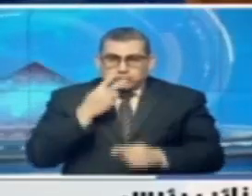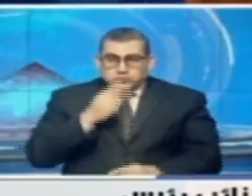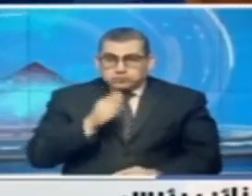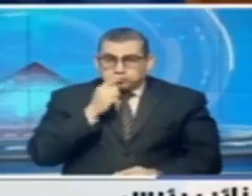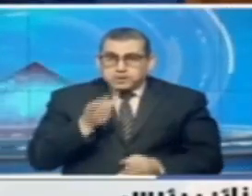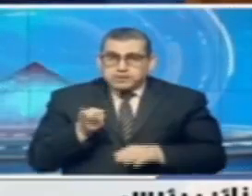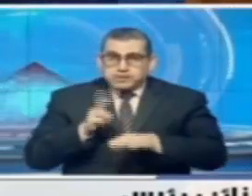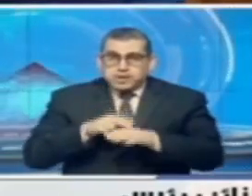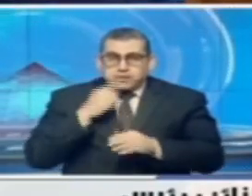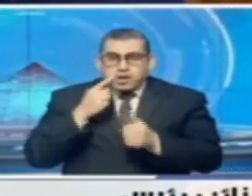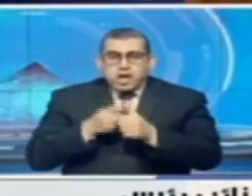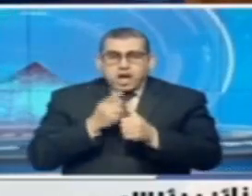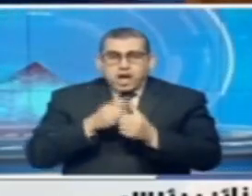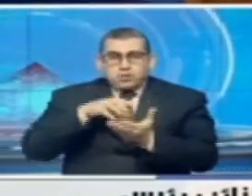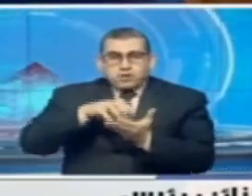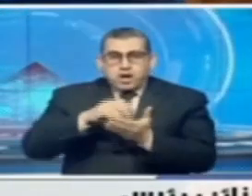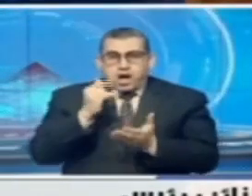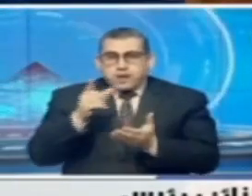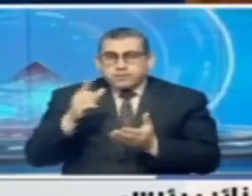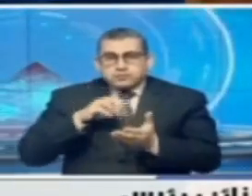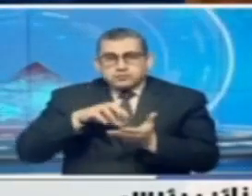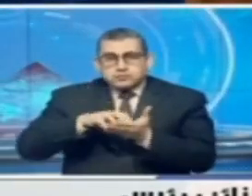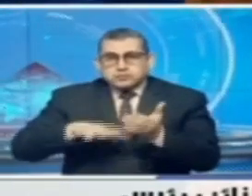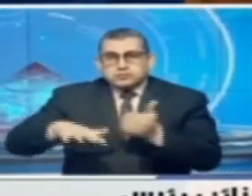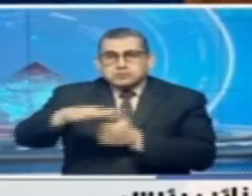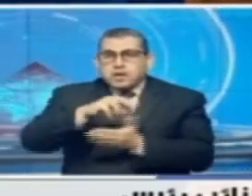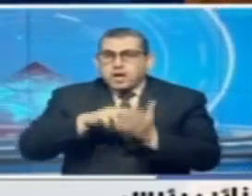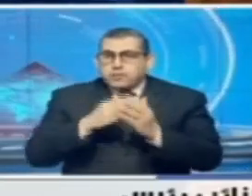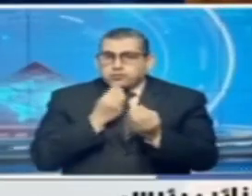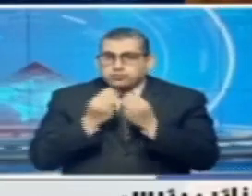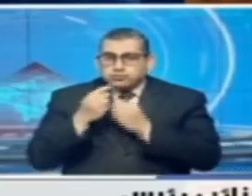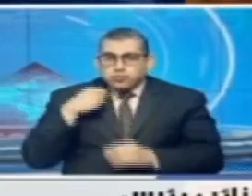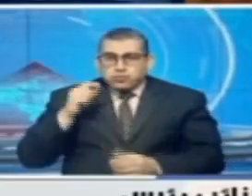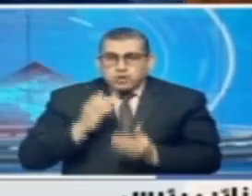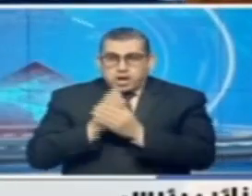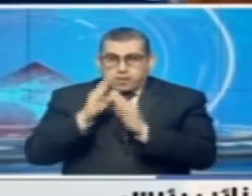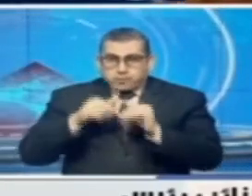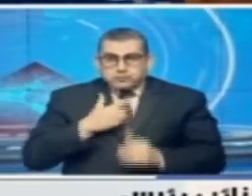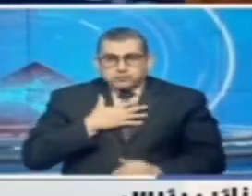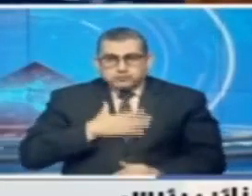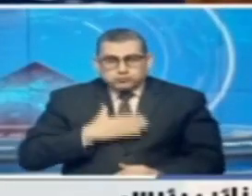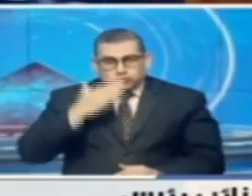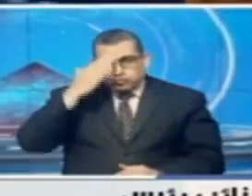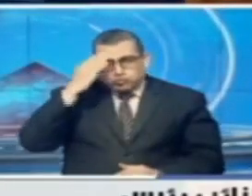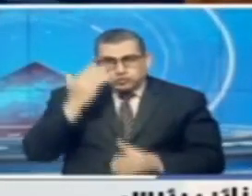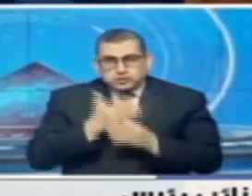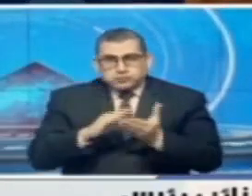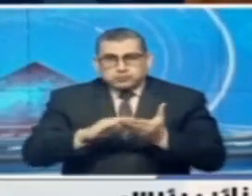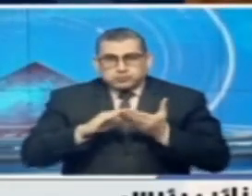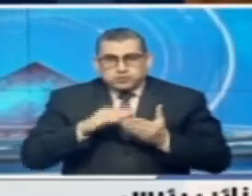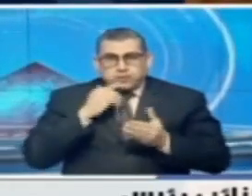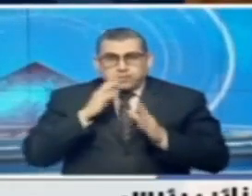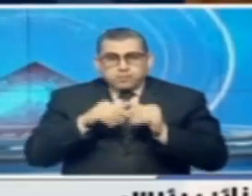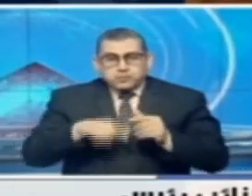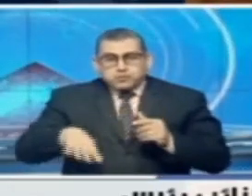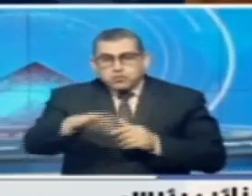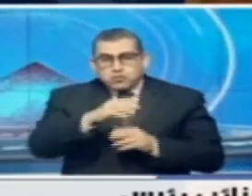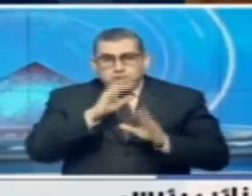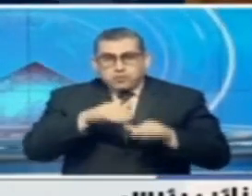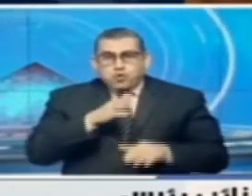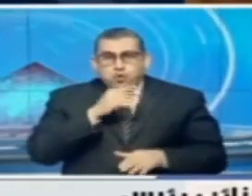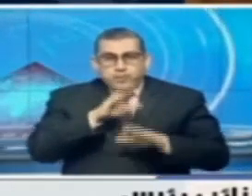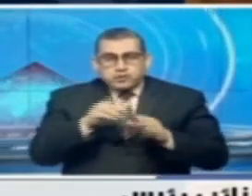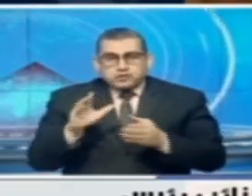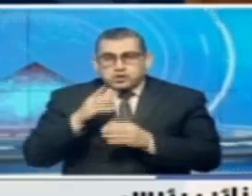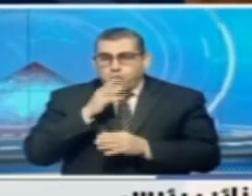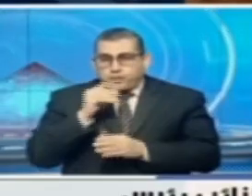إضافة إلى أبرز القضايا العربية والإقليمية. هذا وقد أعرب شكري عن تقديره لما يقدم للجالية المصرية في سلطنة